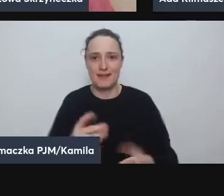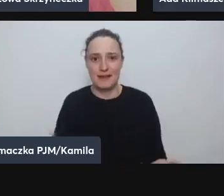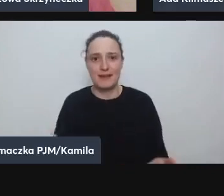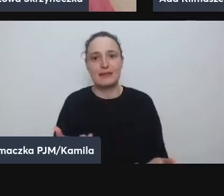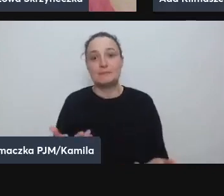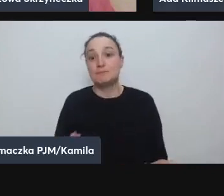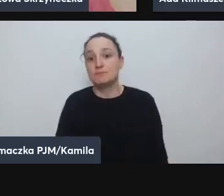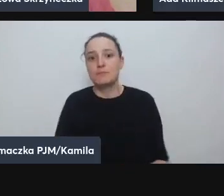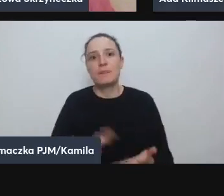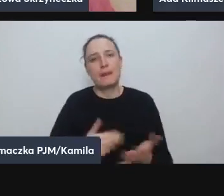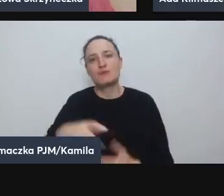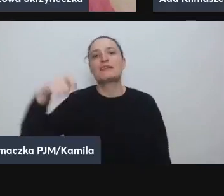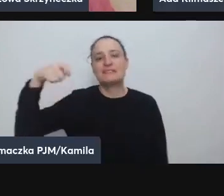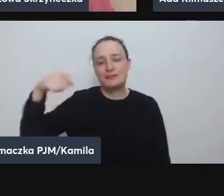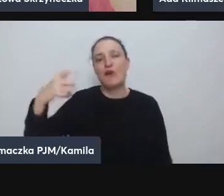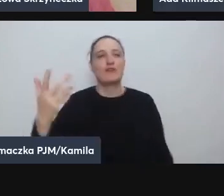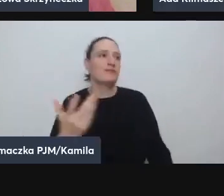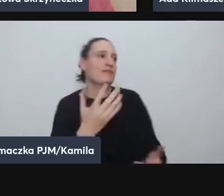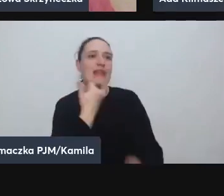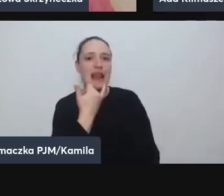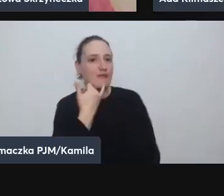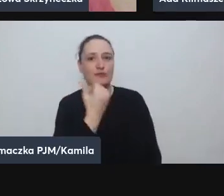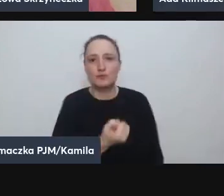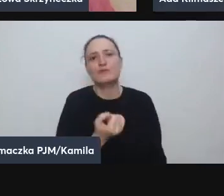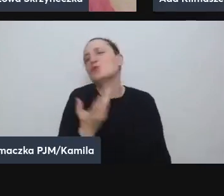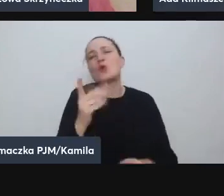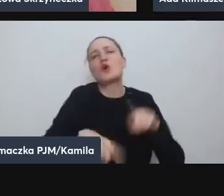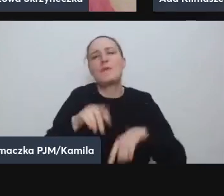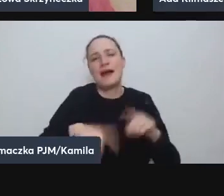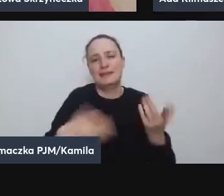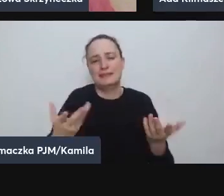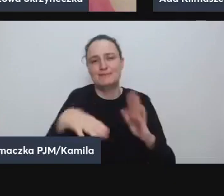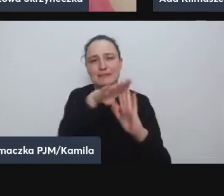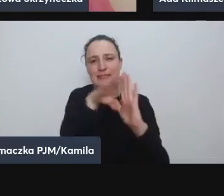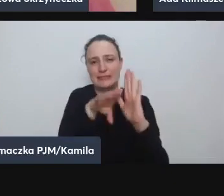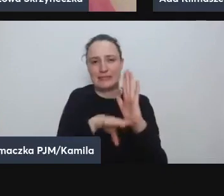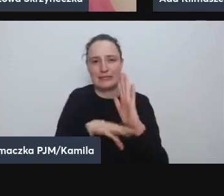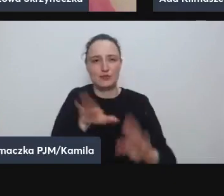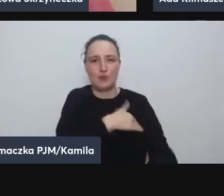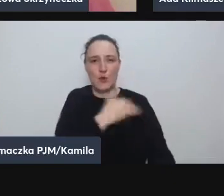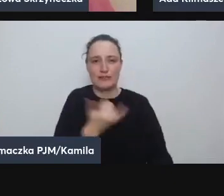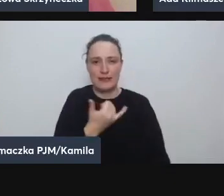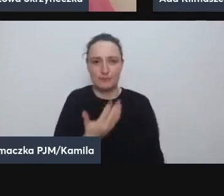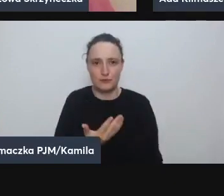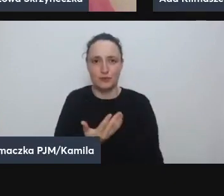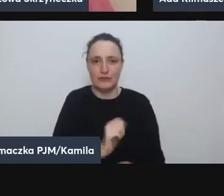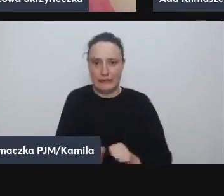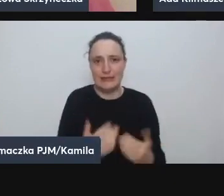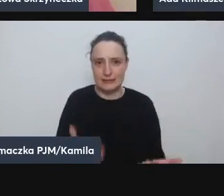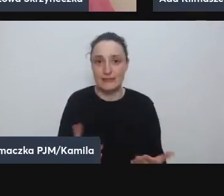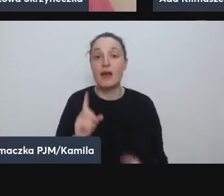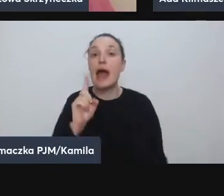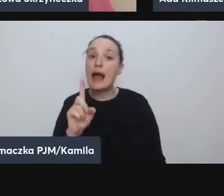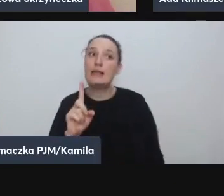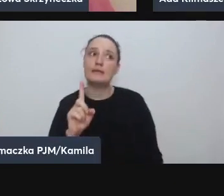tam dzwonki, telefony i tak dalej, no tu nam jakby system wyznacza konkretnej szkoły jakieś tam ramy, ale u mnie